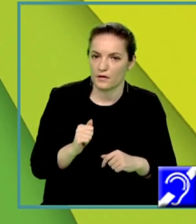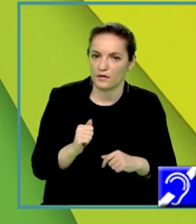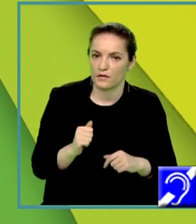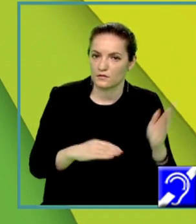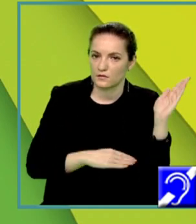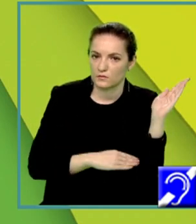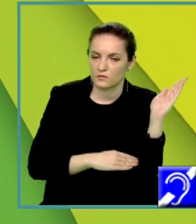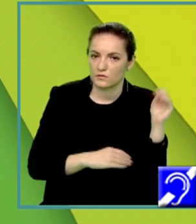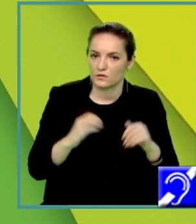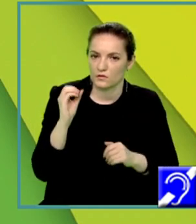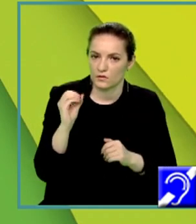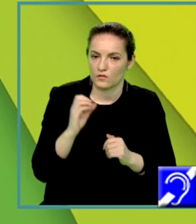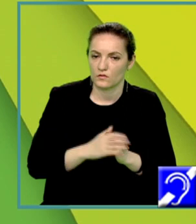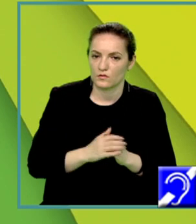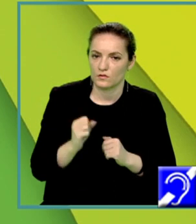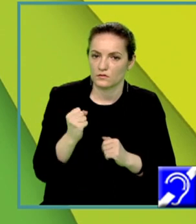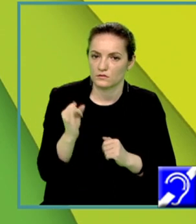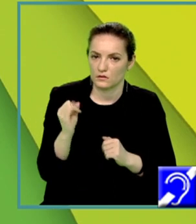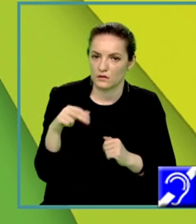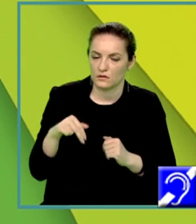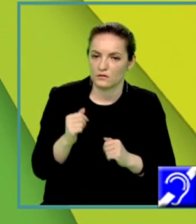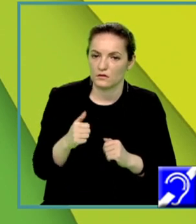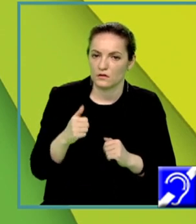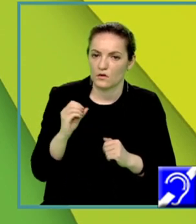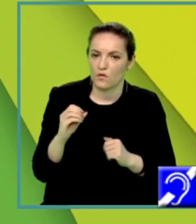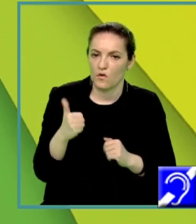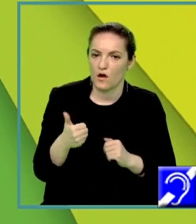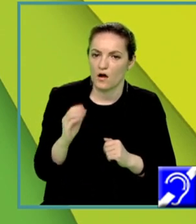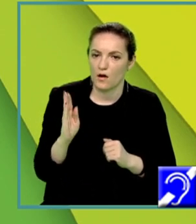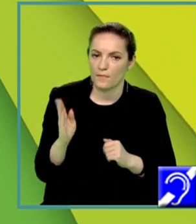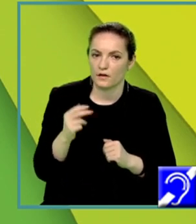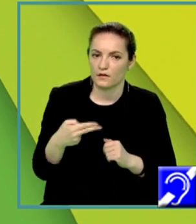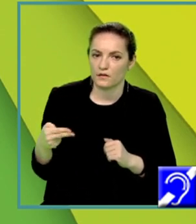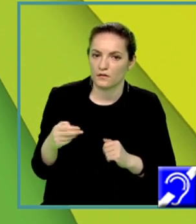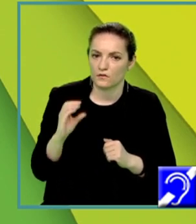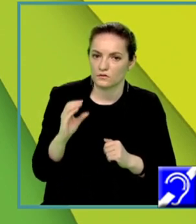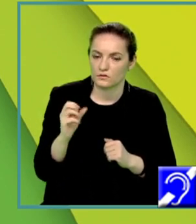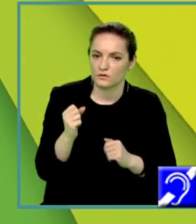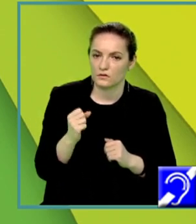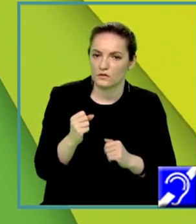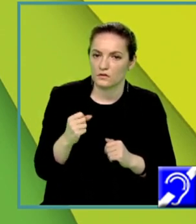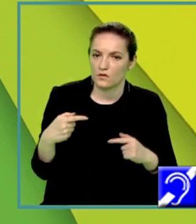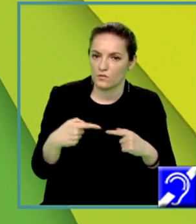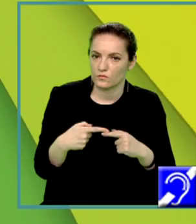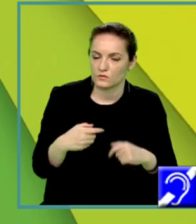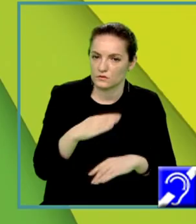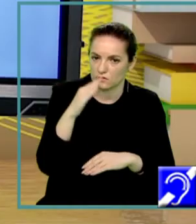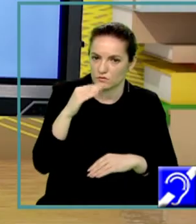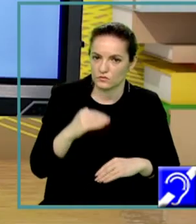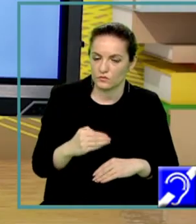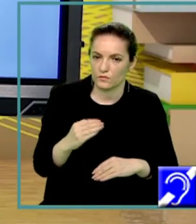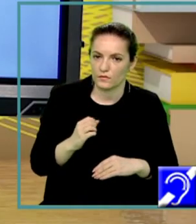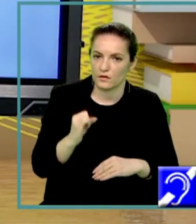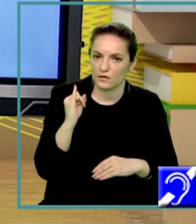O, cunoaștem că sinus de OAB va fi egal cu cateta opusă supra ipotenuză.